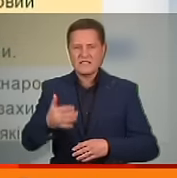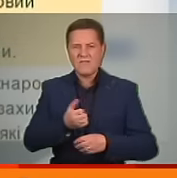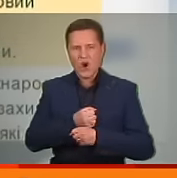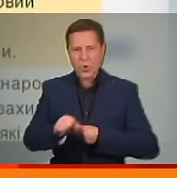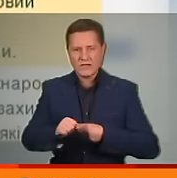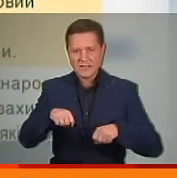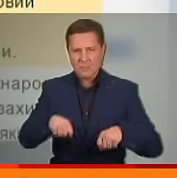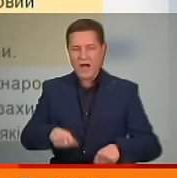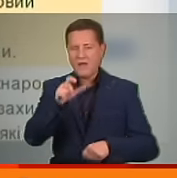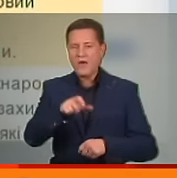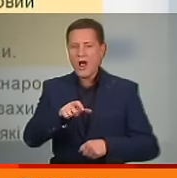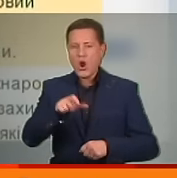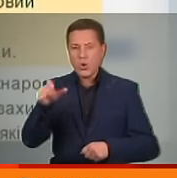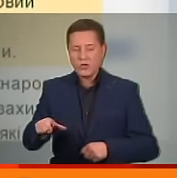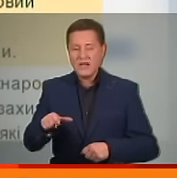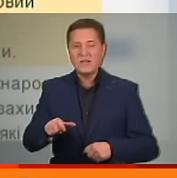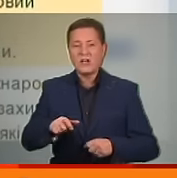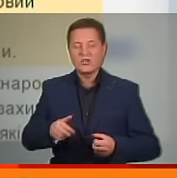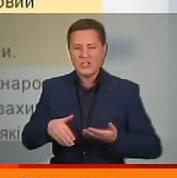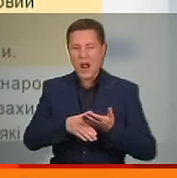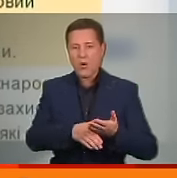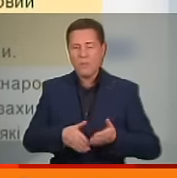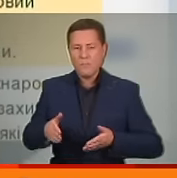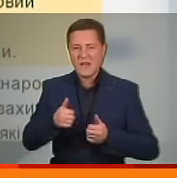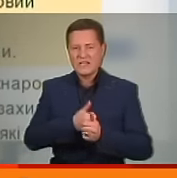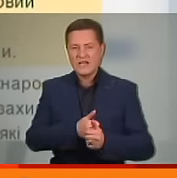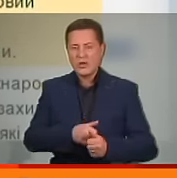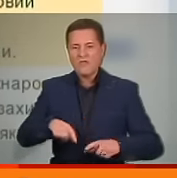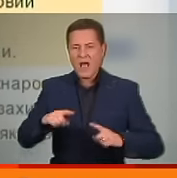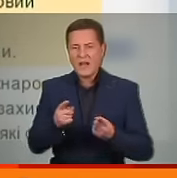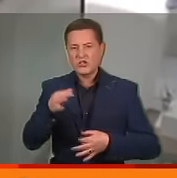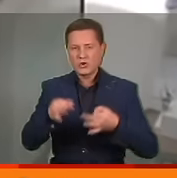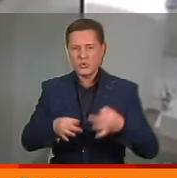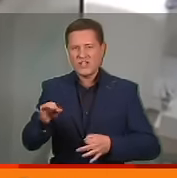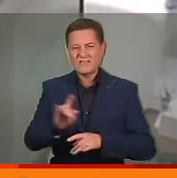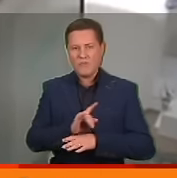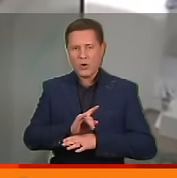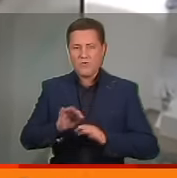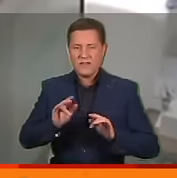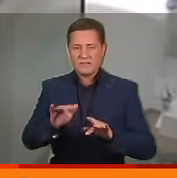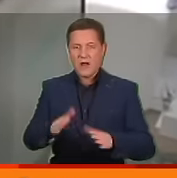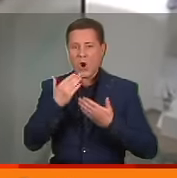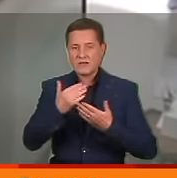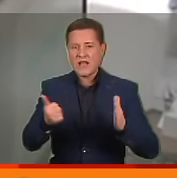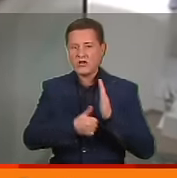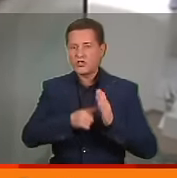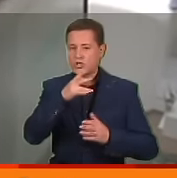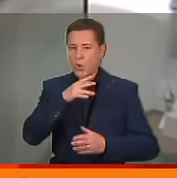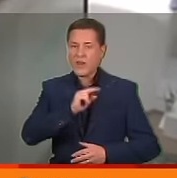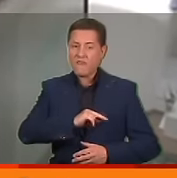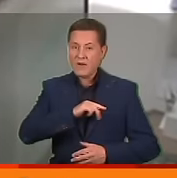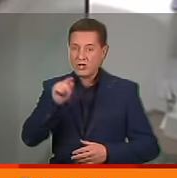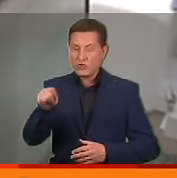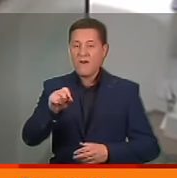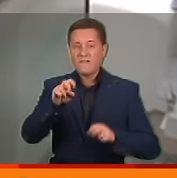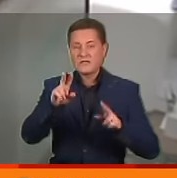прав людини шляхом переслідувань, арештів та судів за сфабрикованими справами. Останні 6 років Сущенко працював